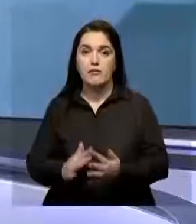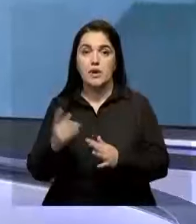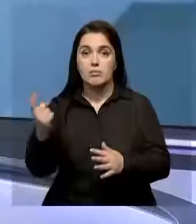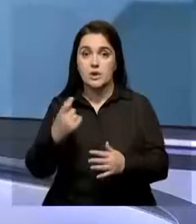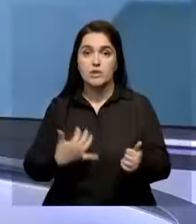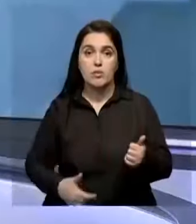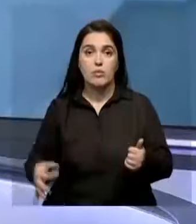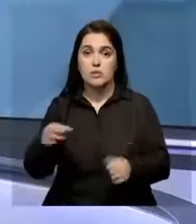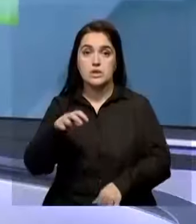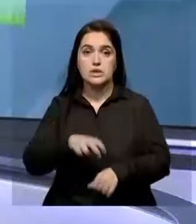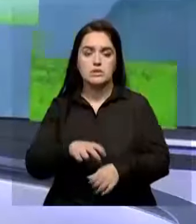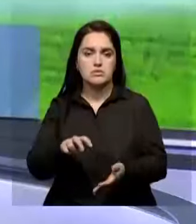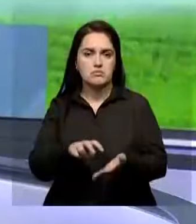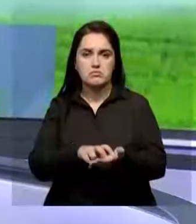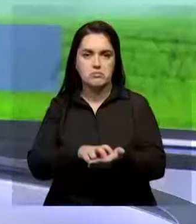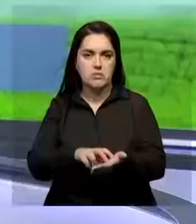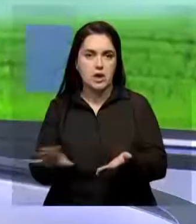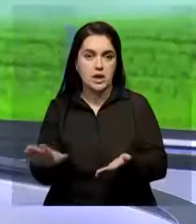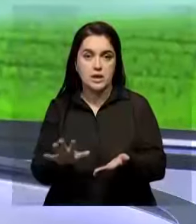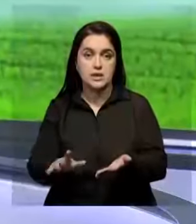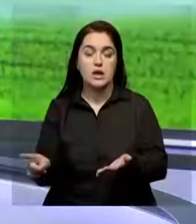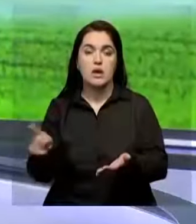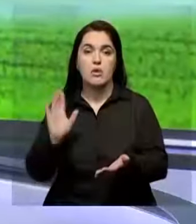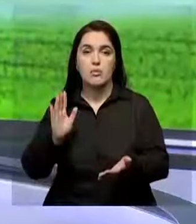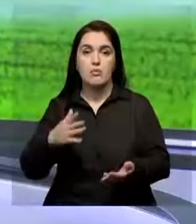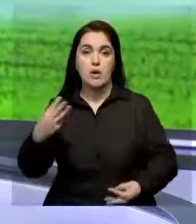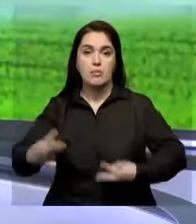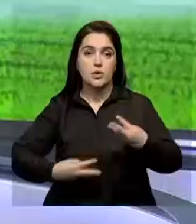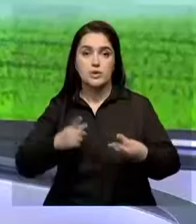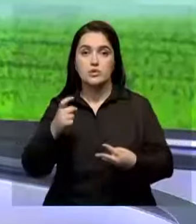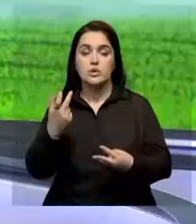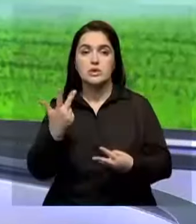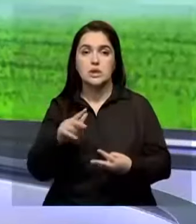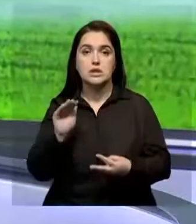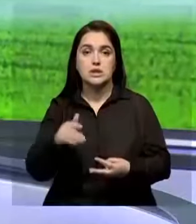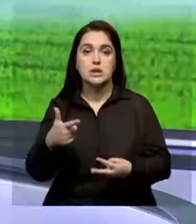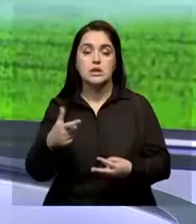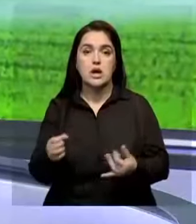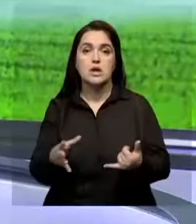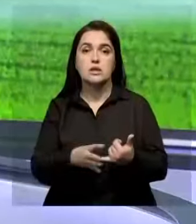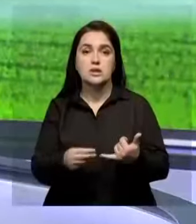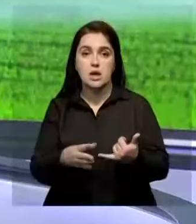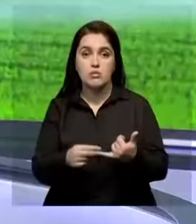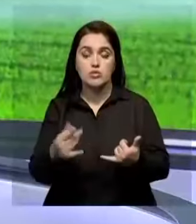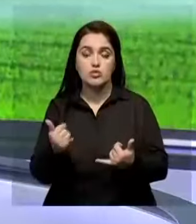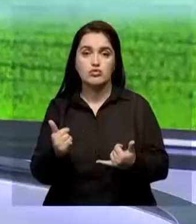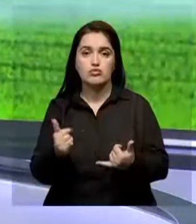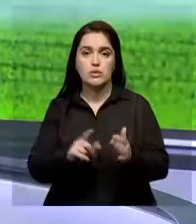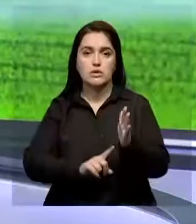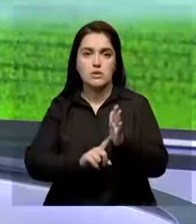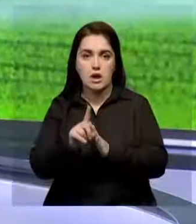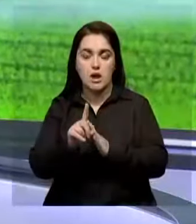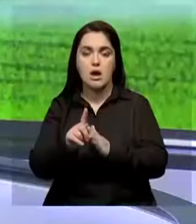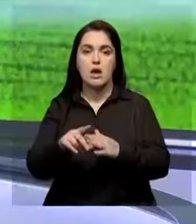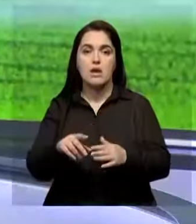А вот фермерам Жамбылской области саранчи бояться не стоит. В регионе намерены обработать больше 130 тысяч гектаров земли.